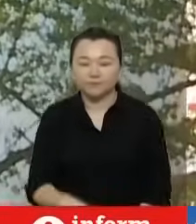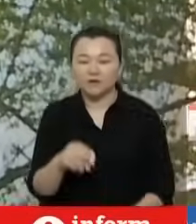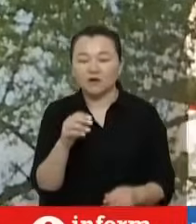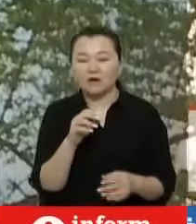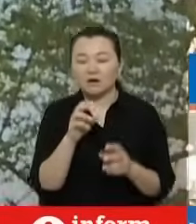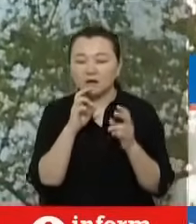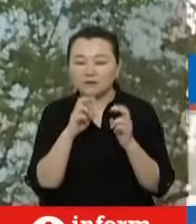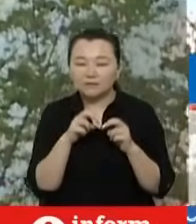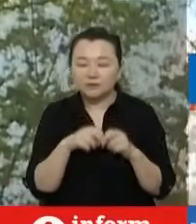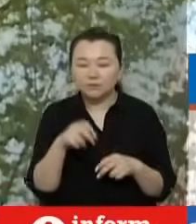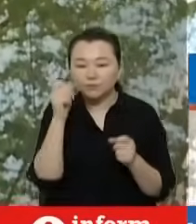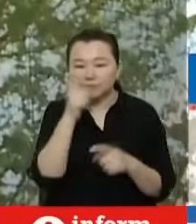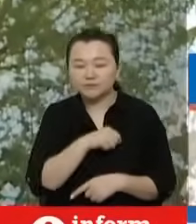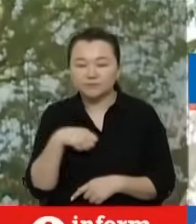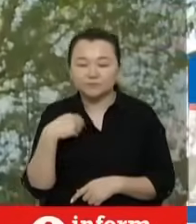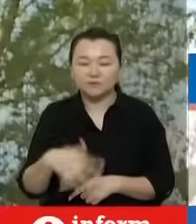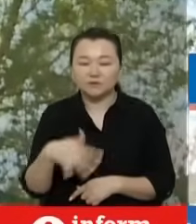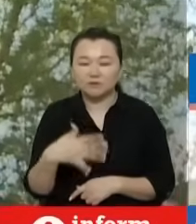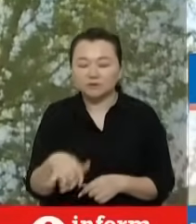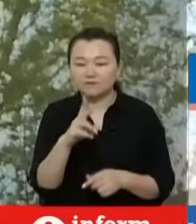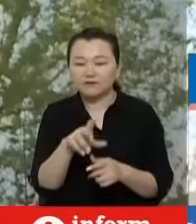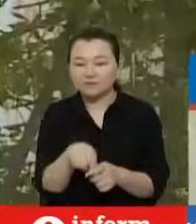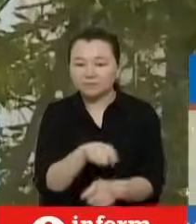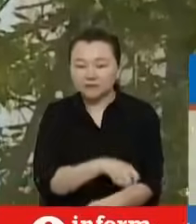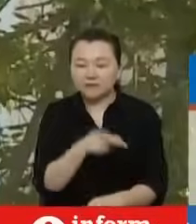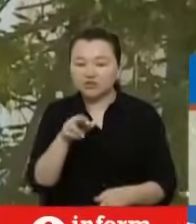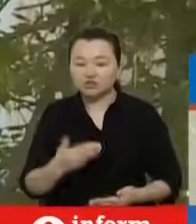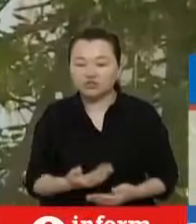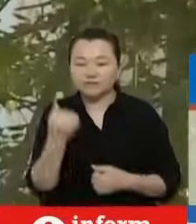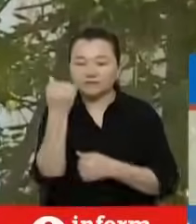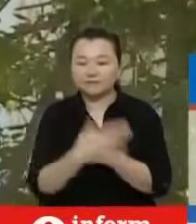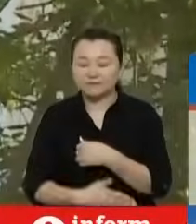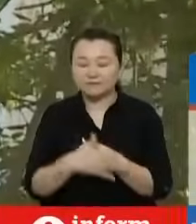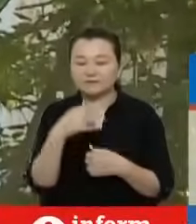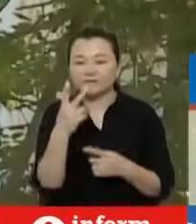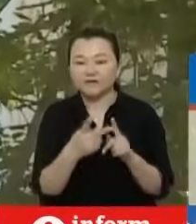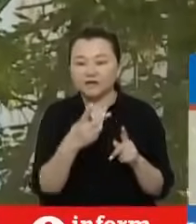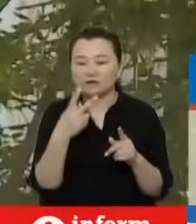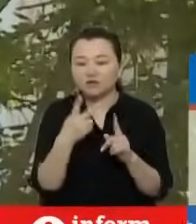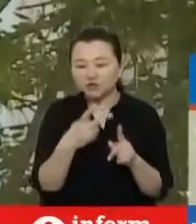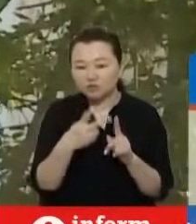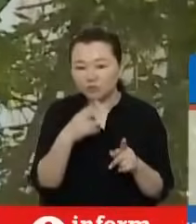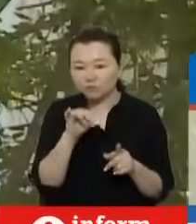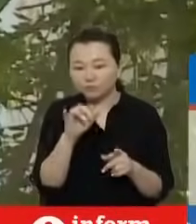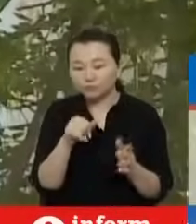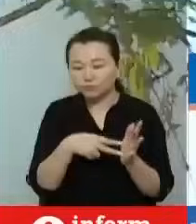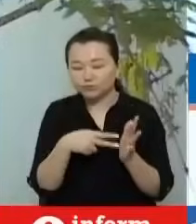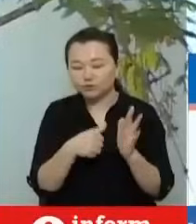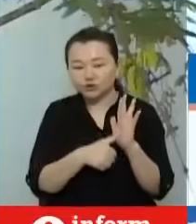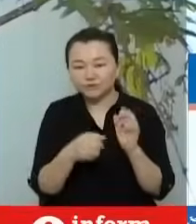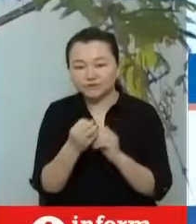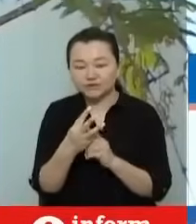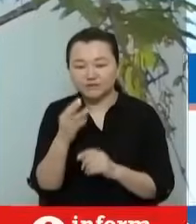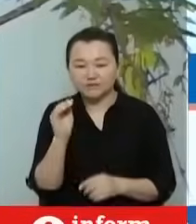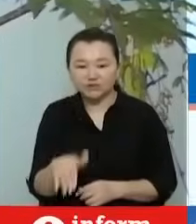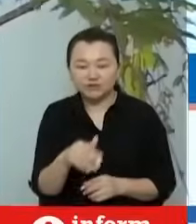Аналитики выяснили, что самыми дорогими оказались квадратные метры для жителей столицы. Вторичка в среднем стоит аж 613 тысяч,